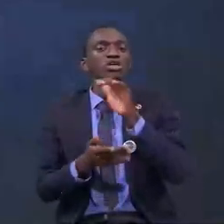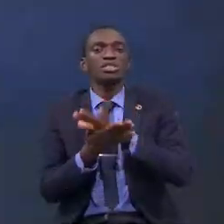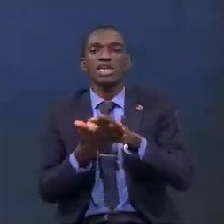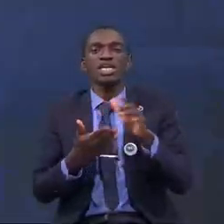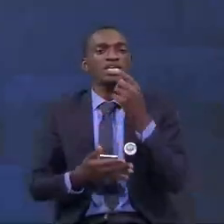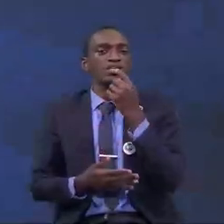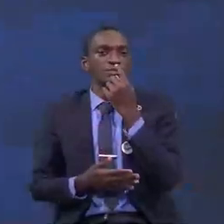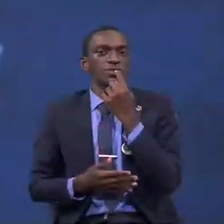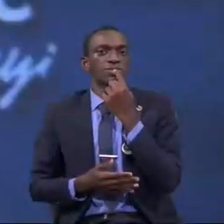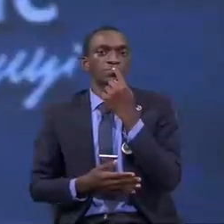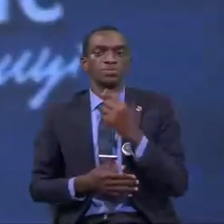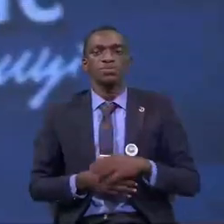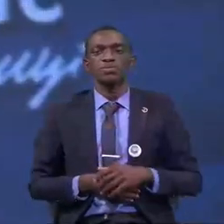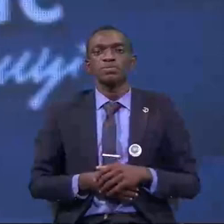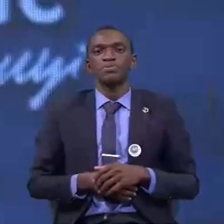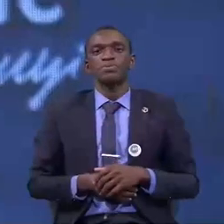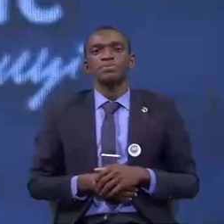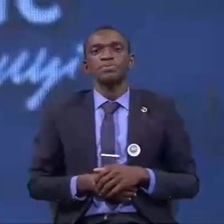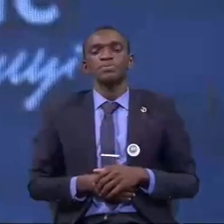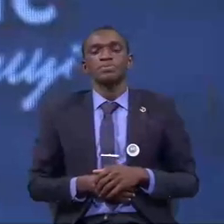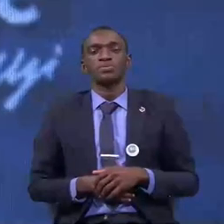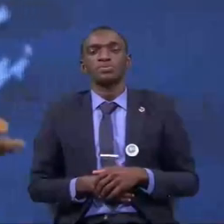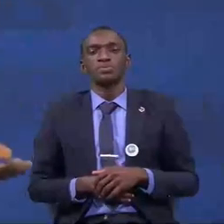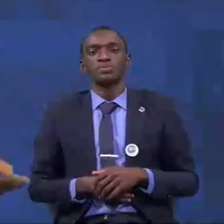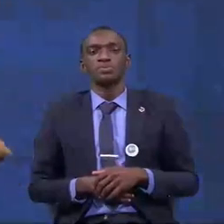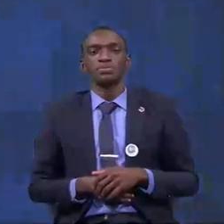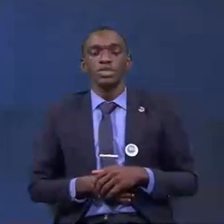J'habite au milieu d'un peuple dont les lèvres sont impures.